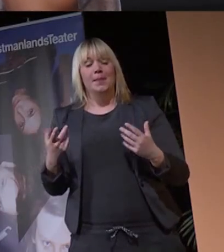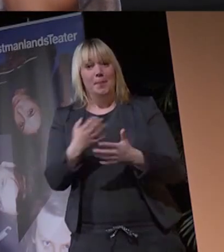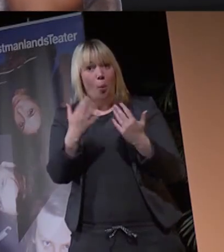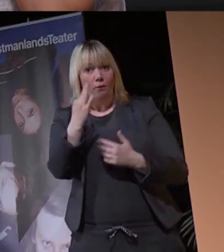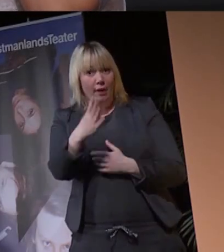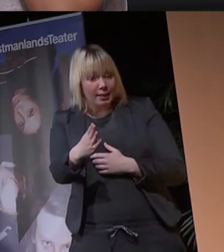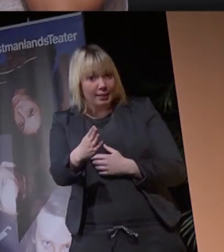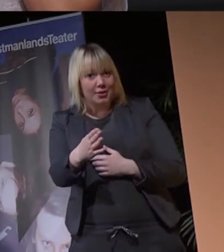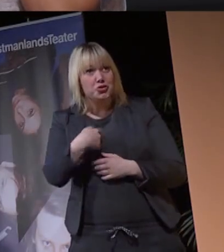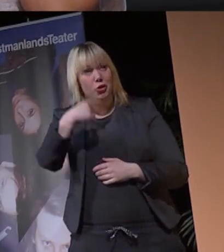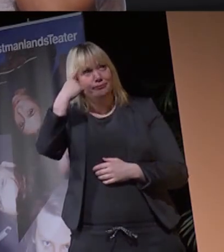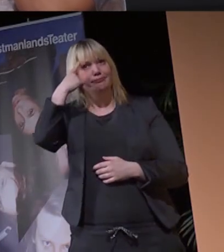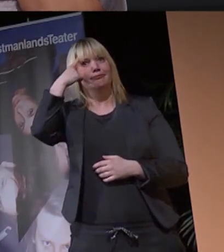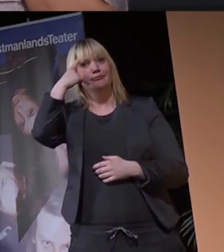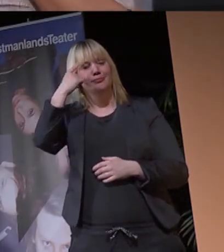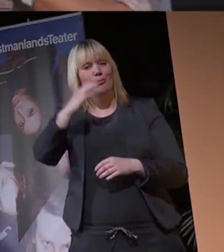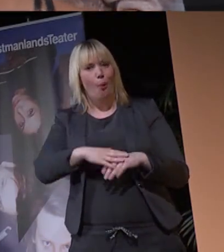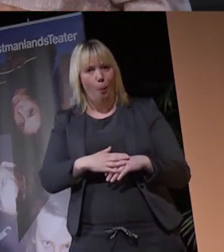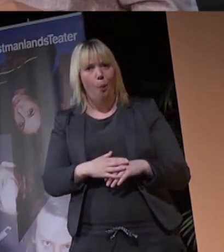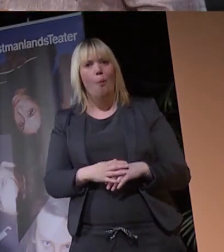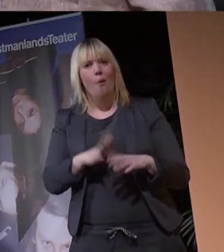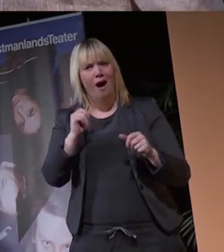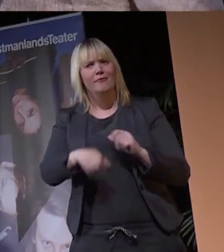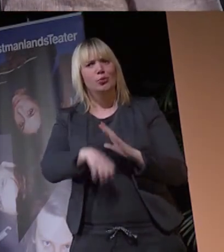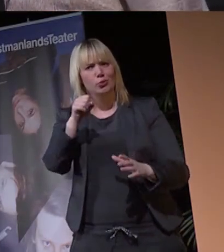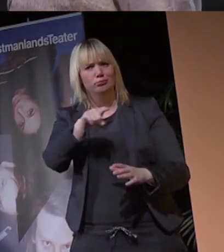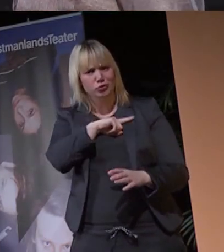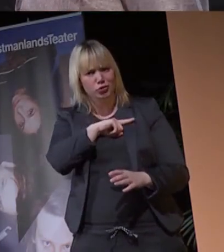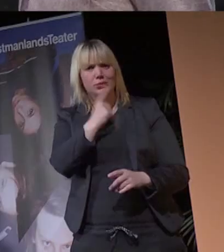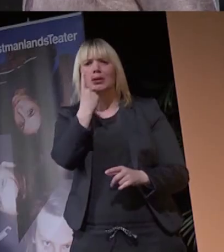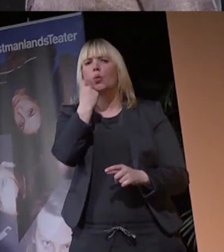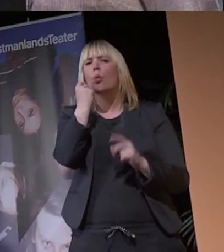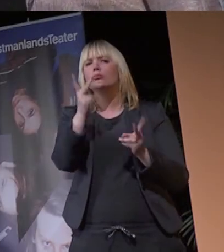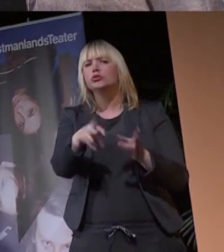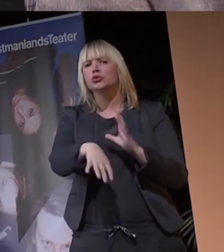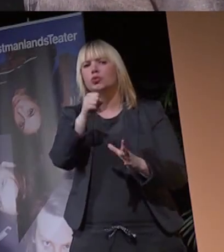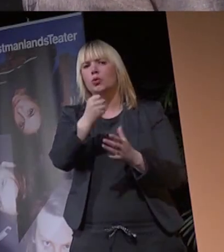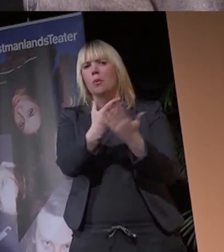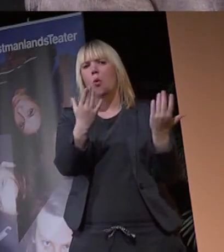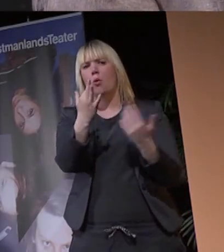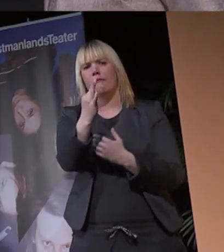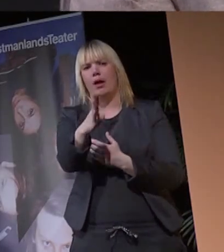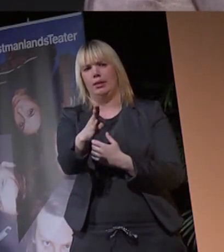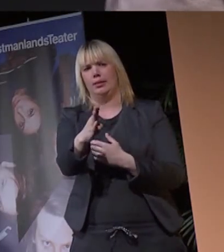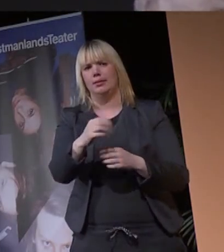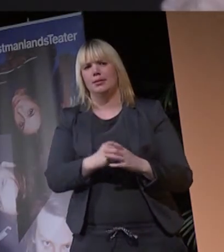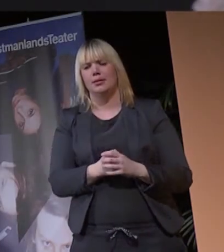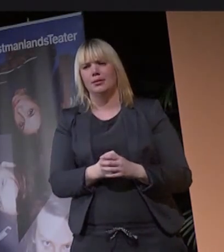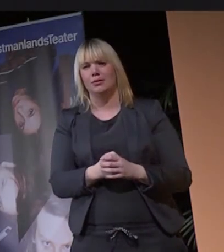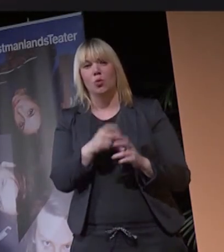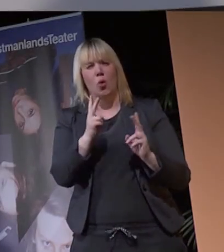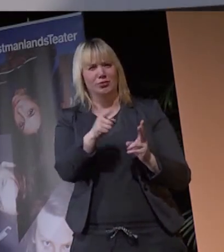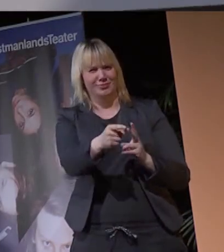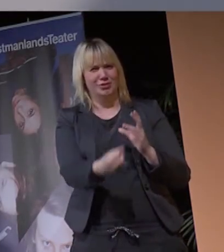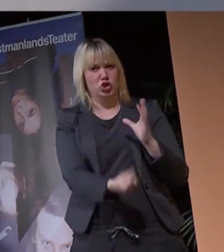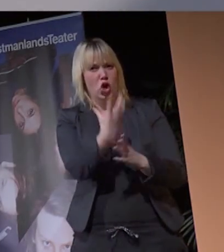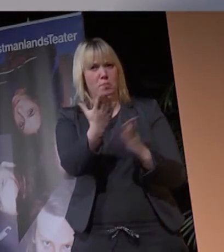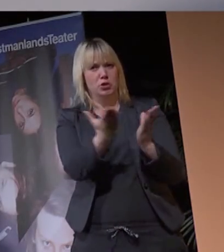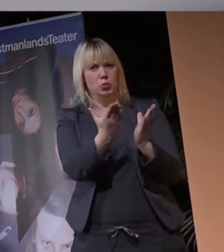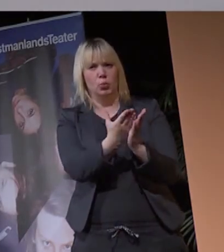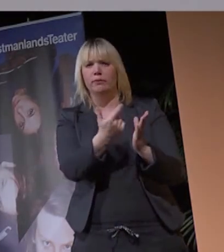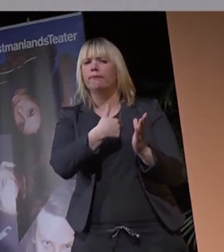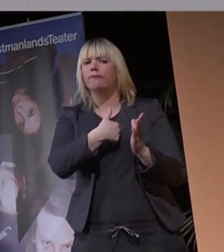mångfald tänkte jag på. För det har vi pratat om rätt mycket, och vi pratat om det igår också. Och då med Skapande skola har ju vi